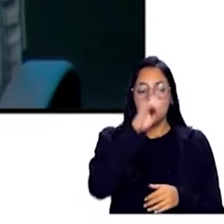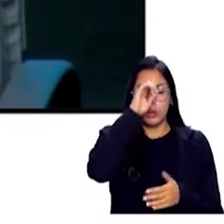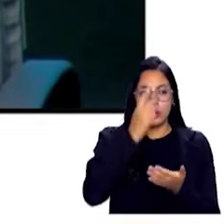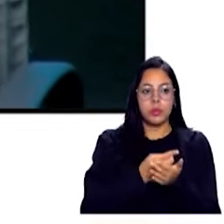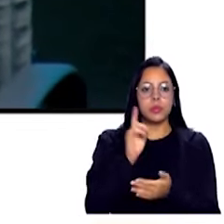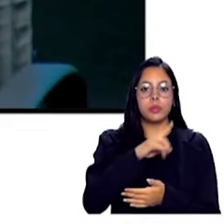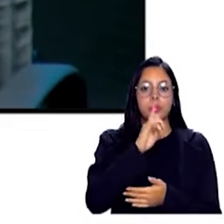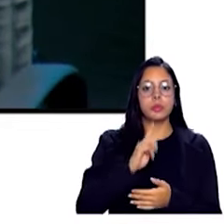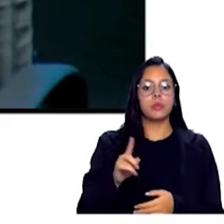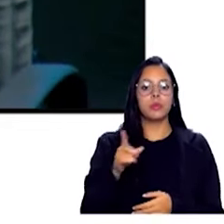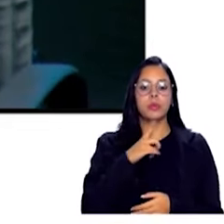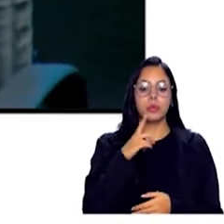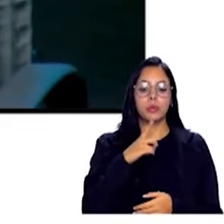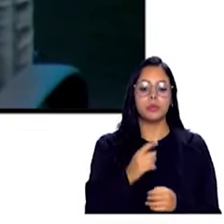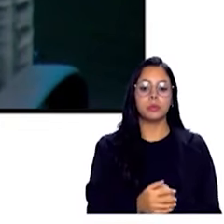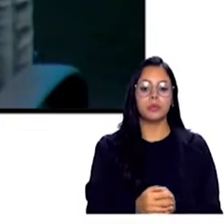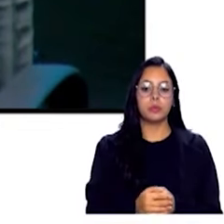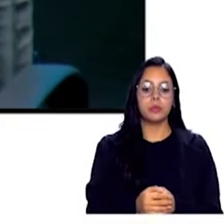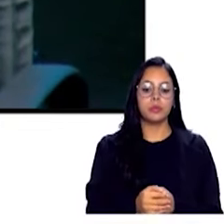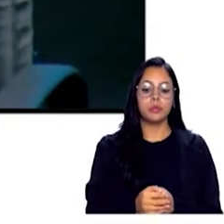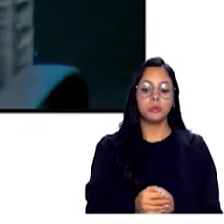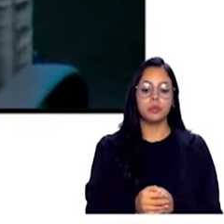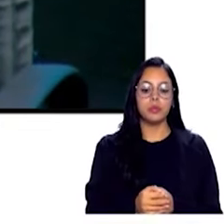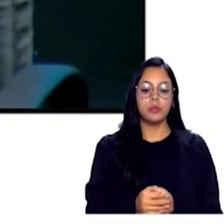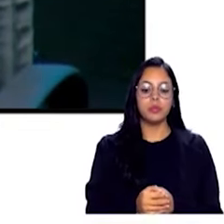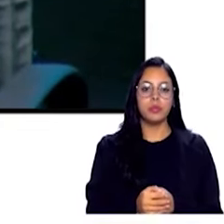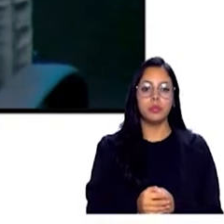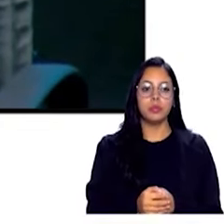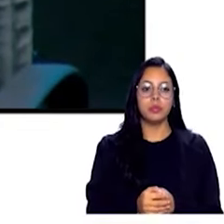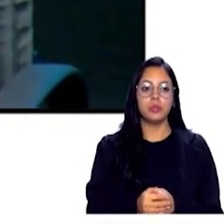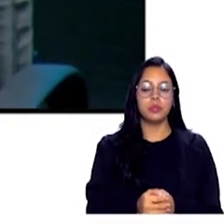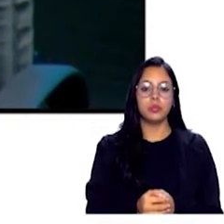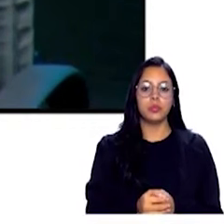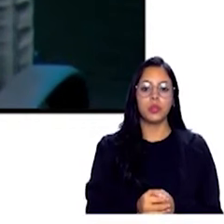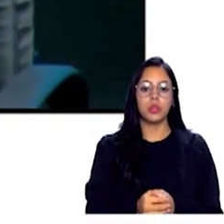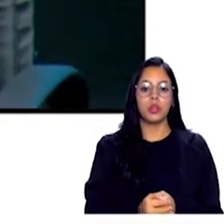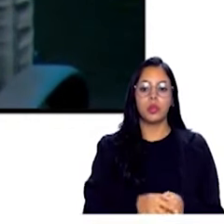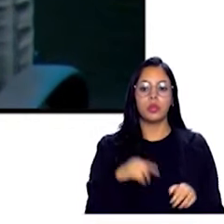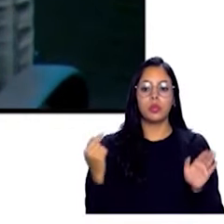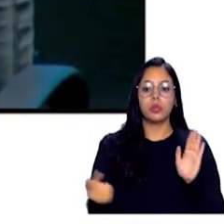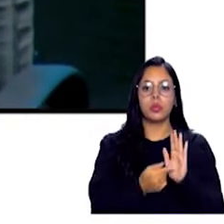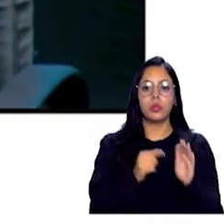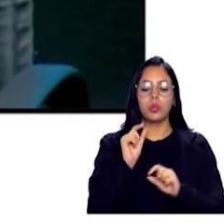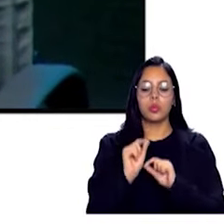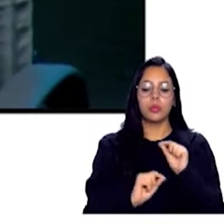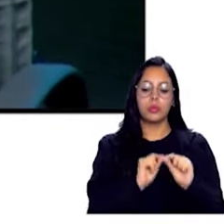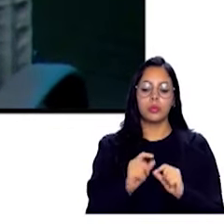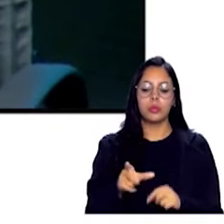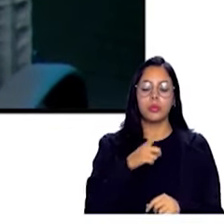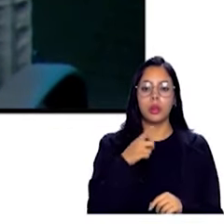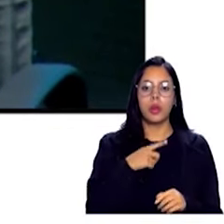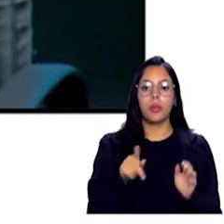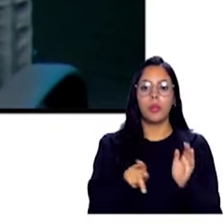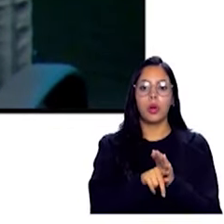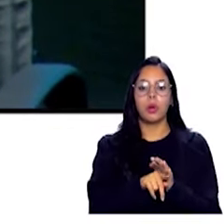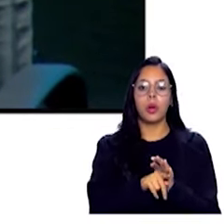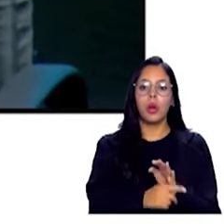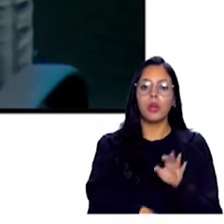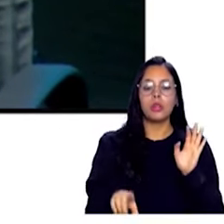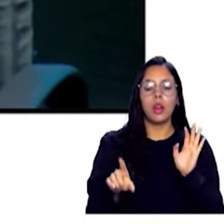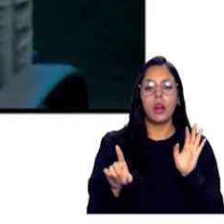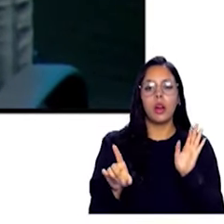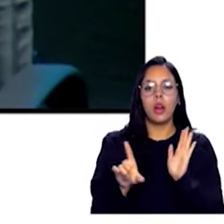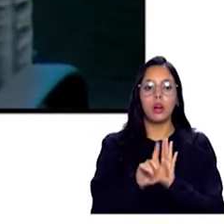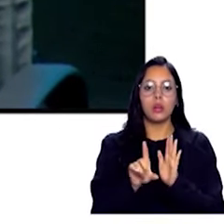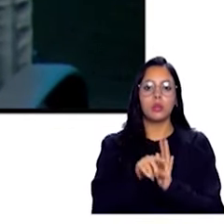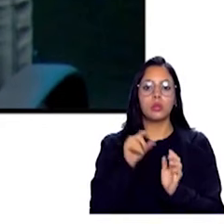cassation ces missions ces deux missions contrôler la légalité d'un côté assurer l'unité Du droit